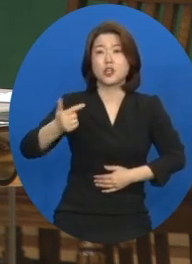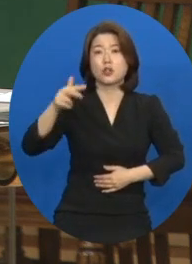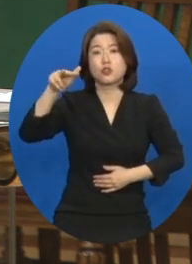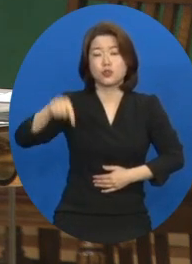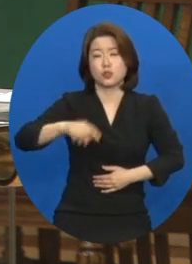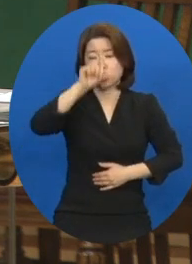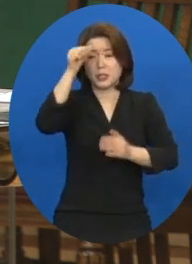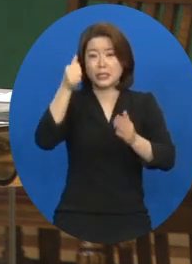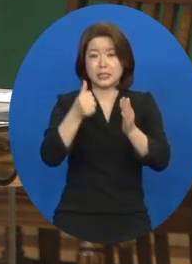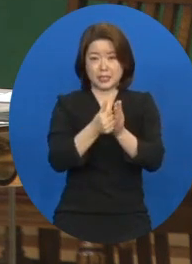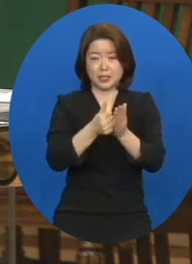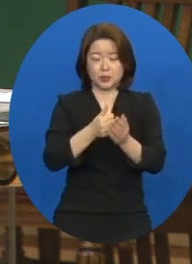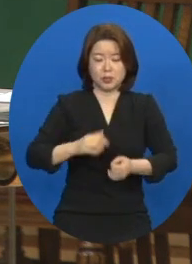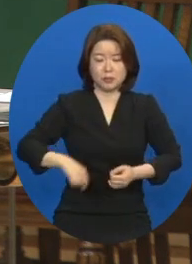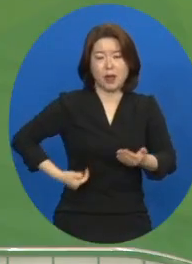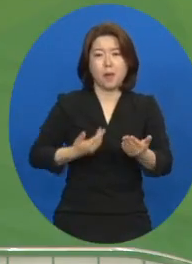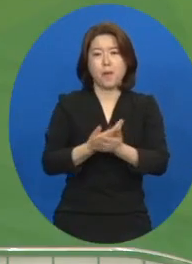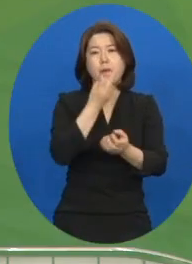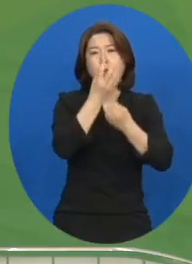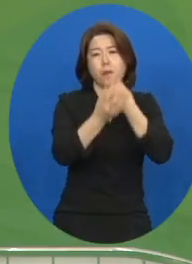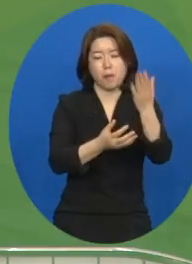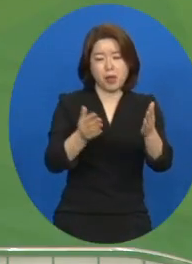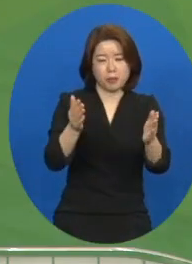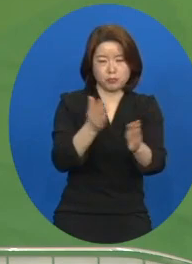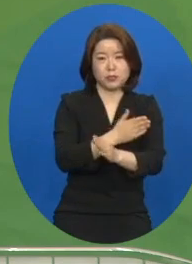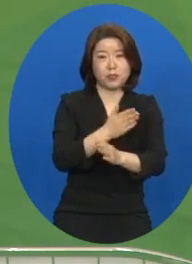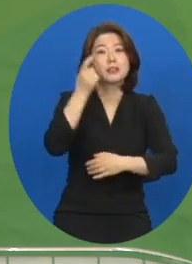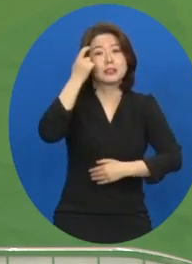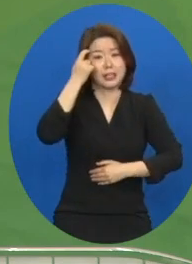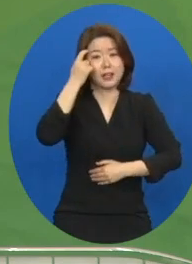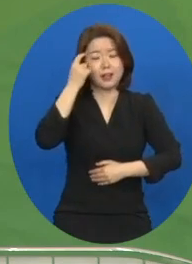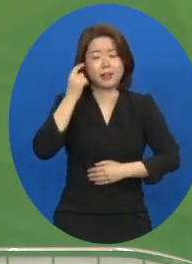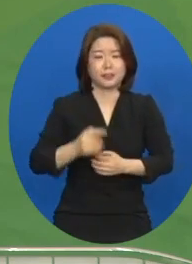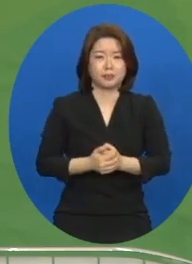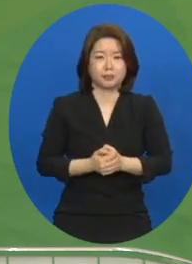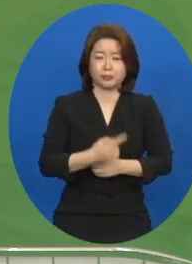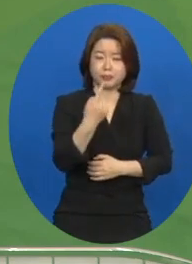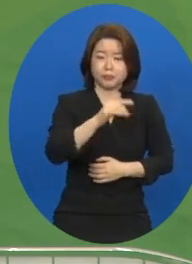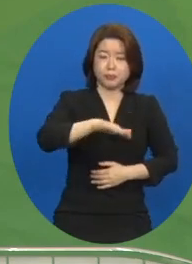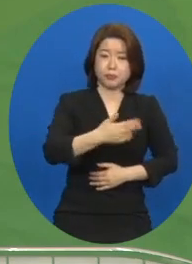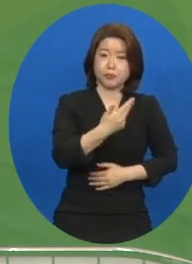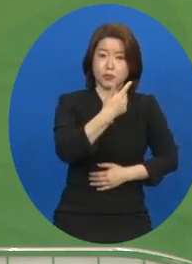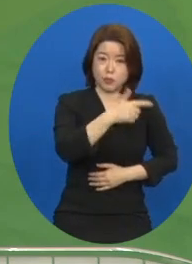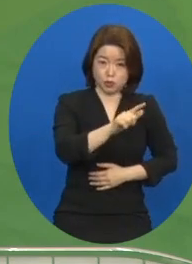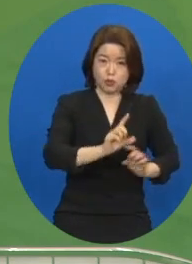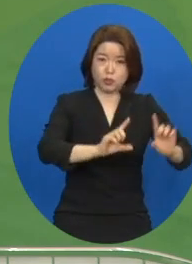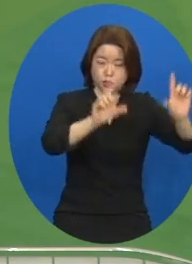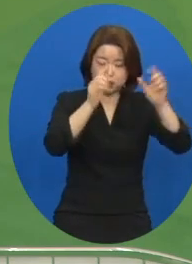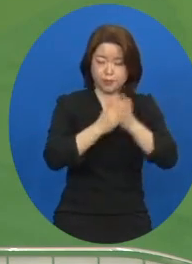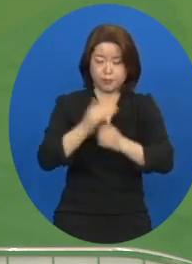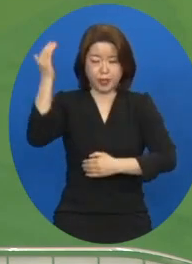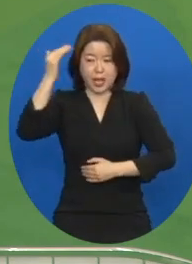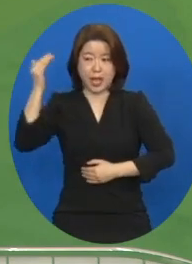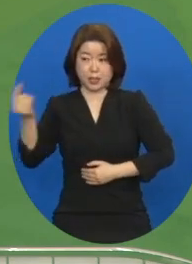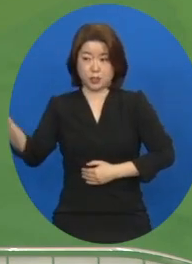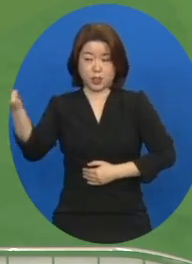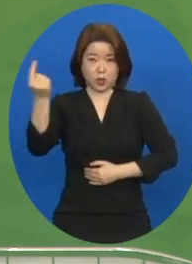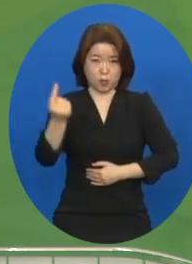고백에서부터 찾는 사람이 많습니다. 실제로 1906년에 한국에 온